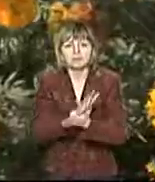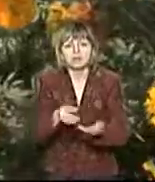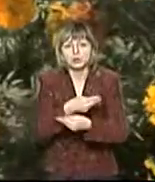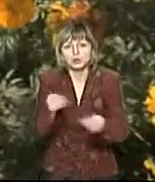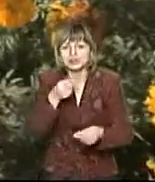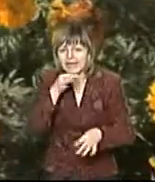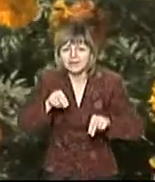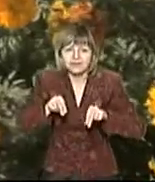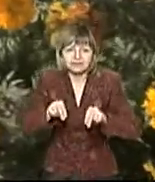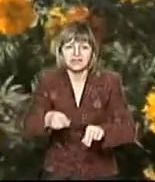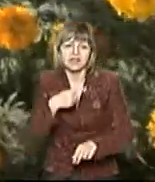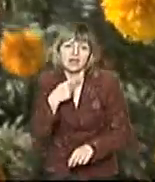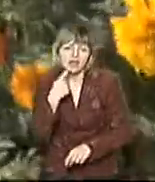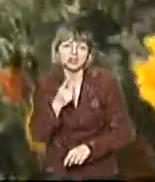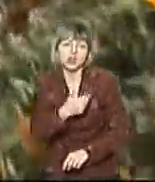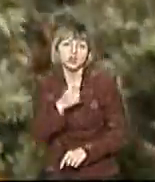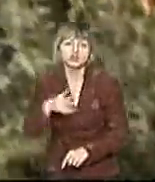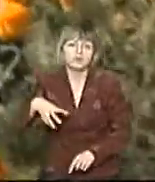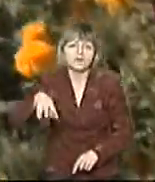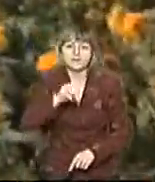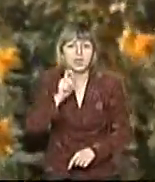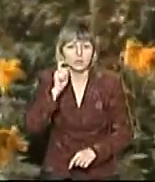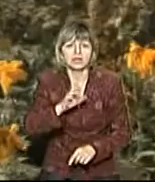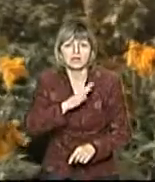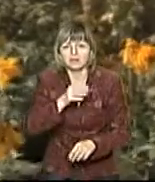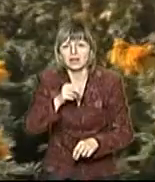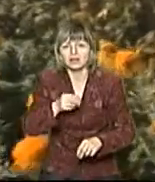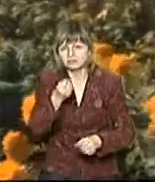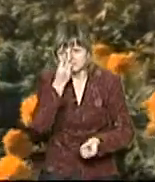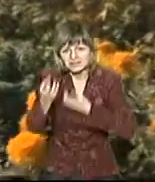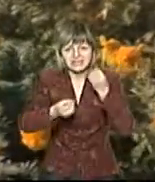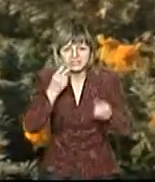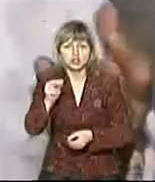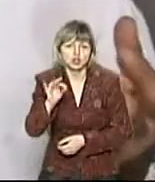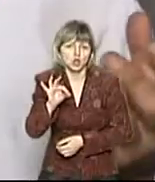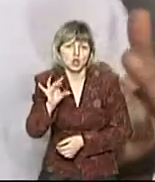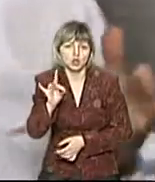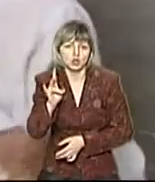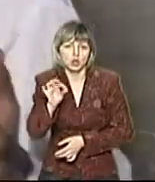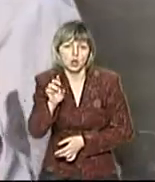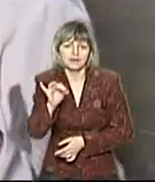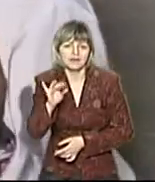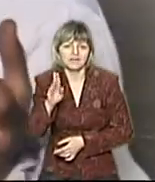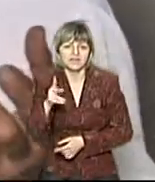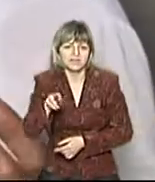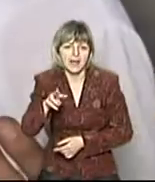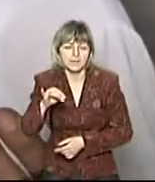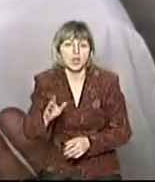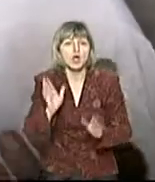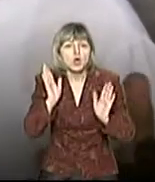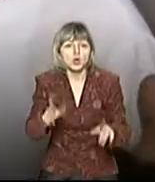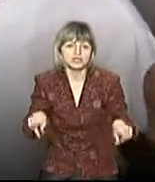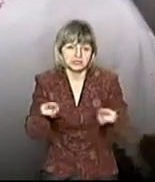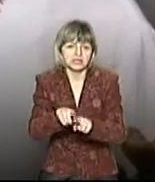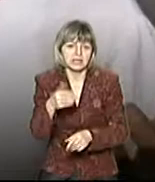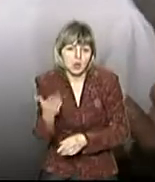насіння. Каже, хоче, аби уся Україна була заквітчена чорнобривцями. Ось такою хоча б